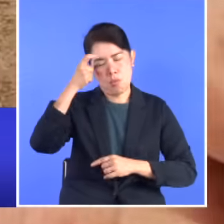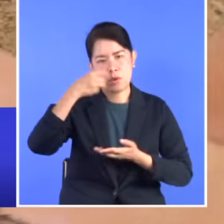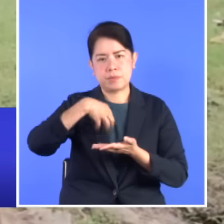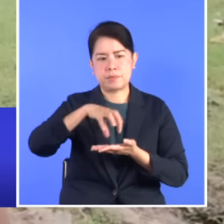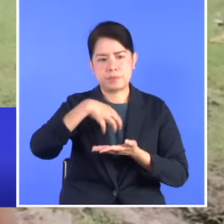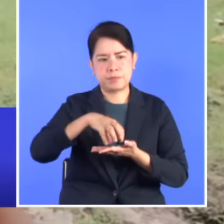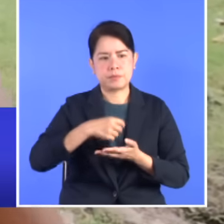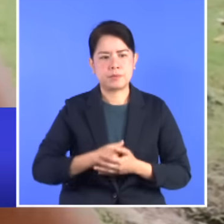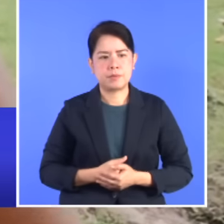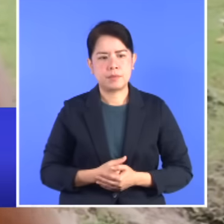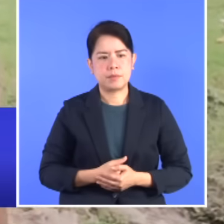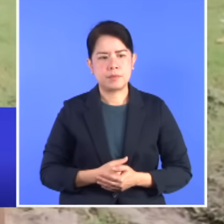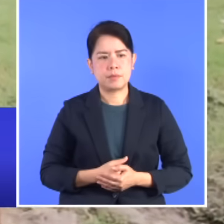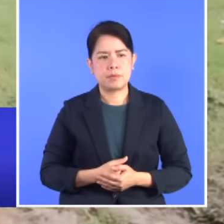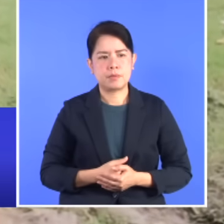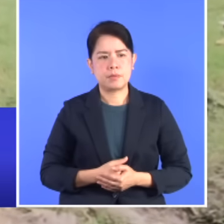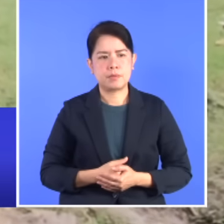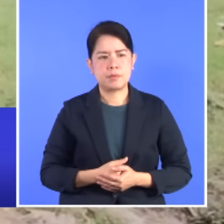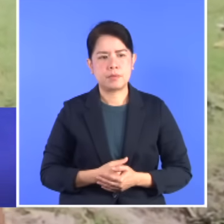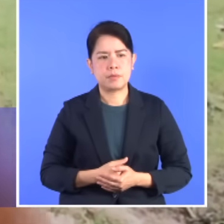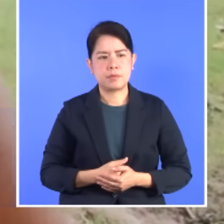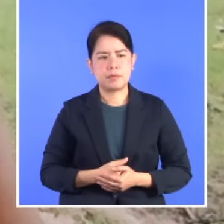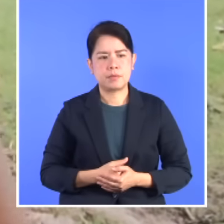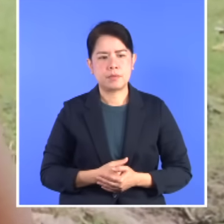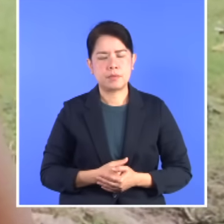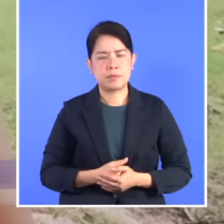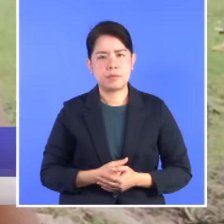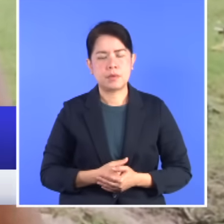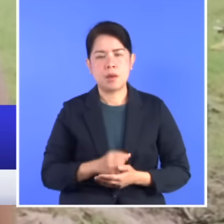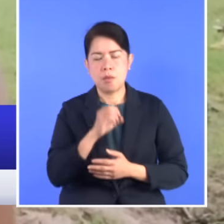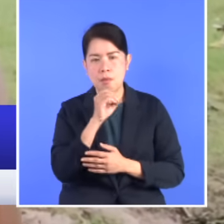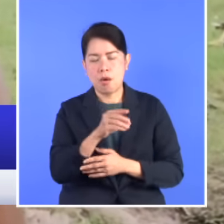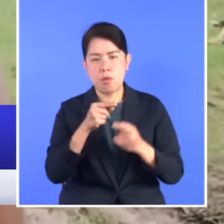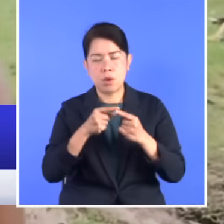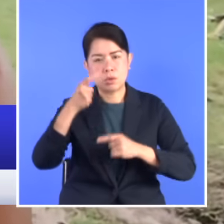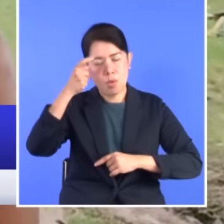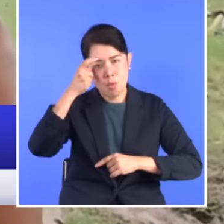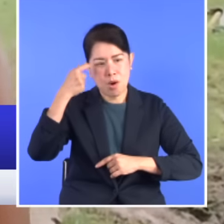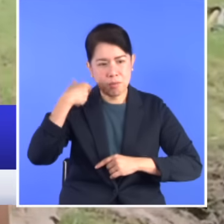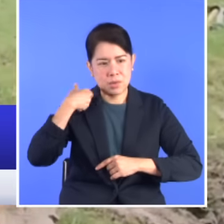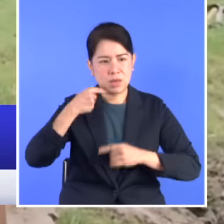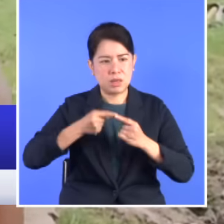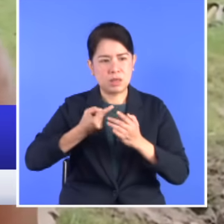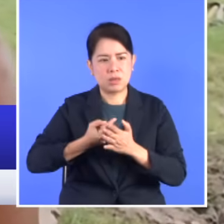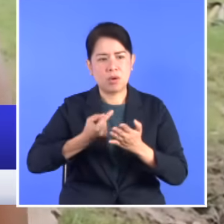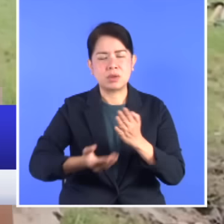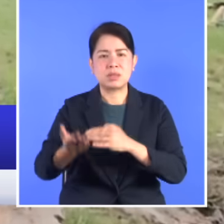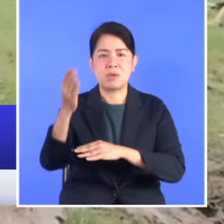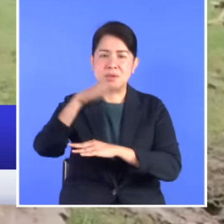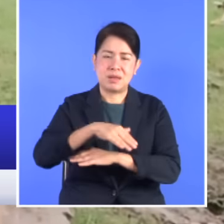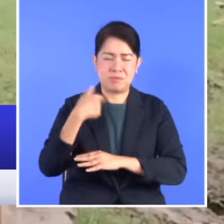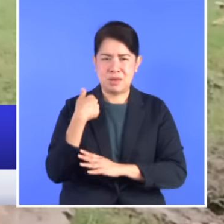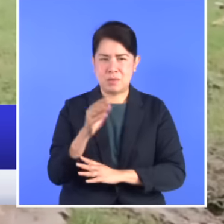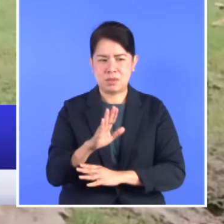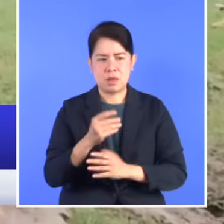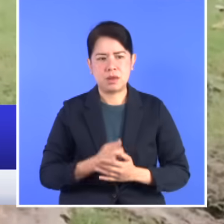ตุ๊ด มันบ่แม่นปล่อยตลอด จริงๆมีจังได๋ครับ มันก็หลุดไปนั่นล่ะปล่อยตลอดในวังก็เกลี้ยงครอบคุม